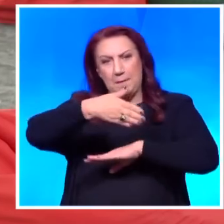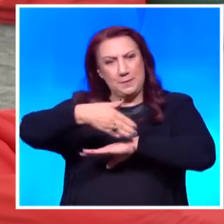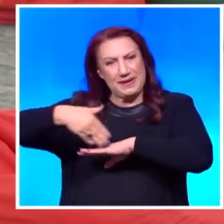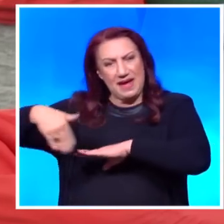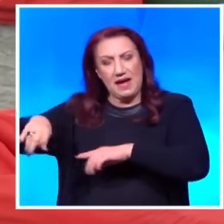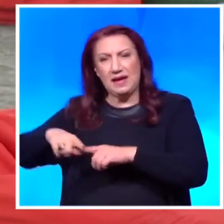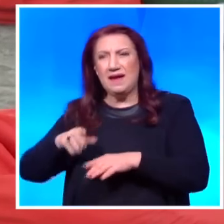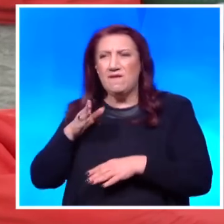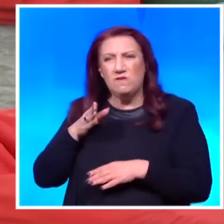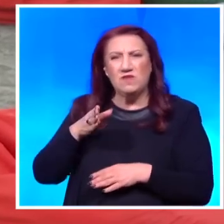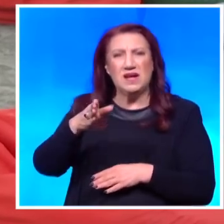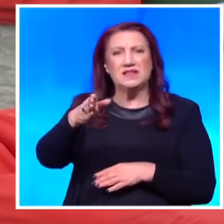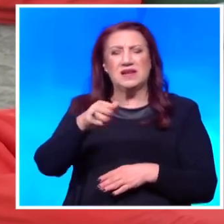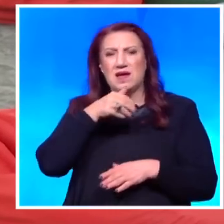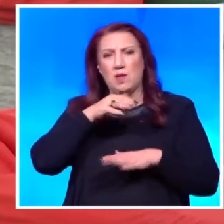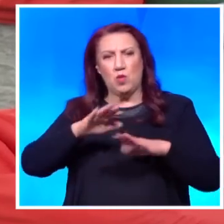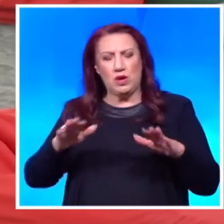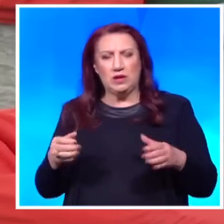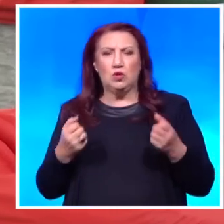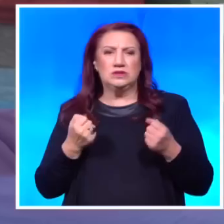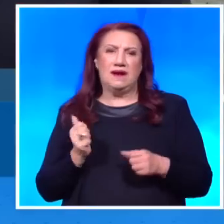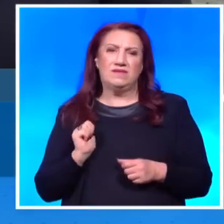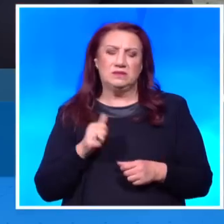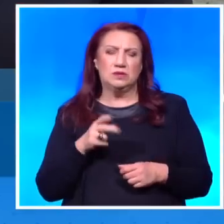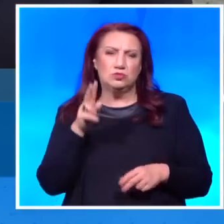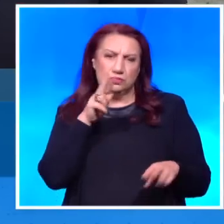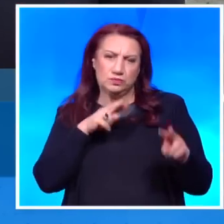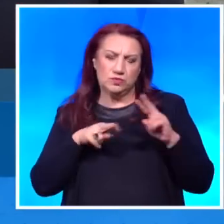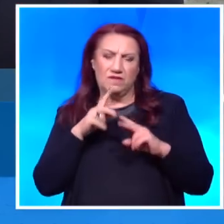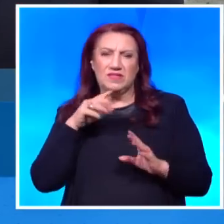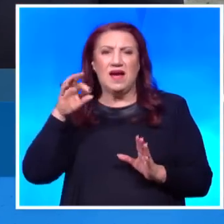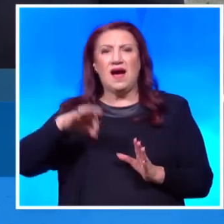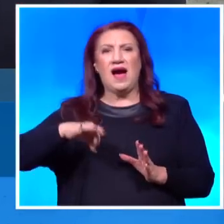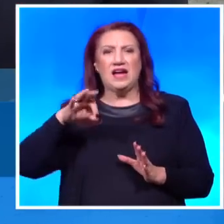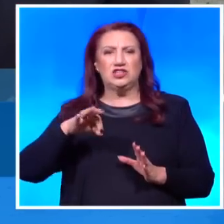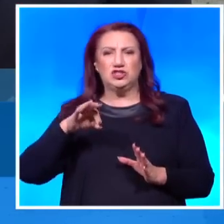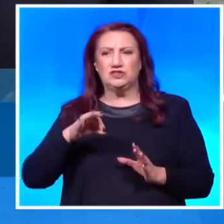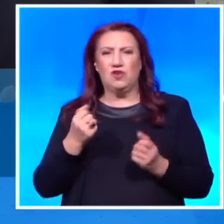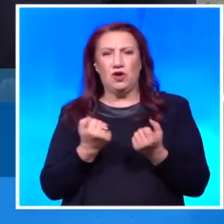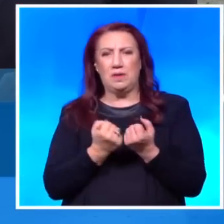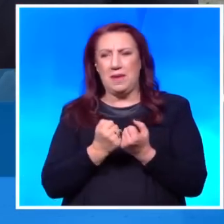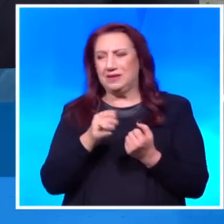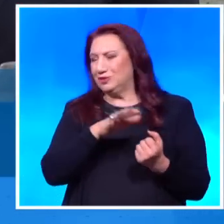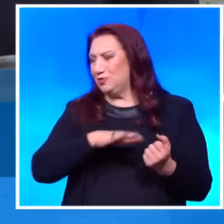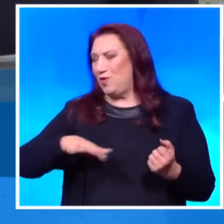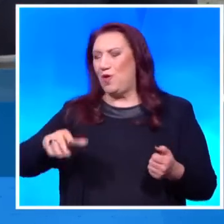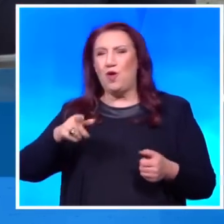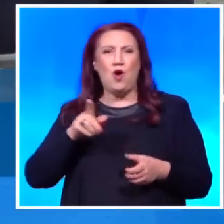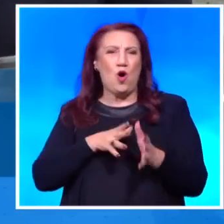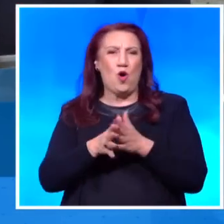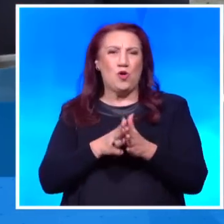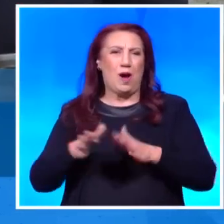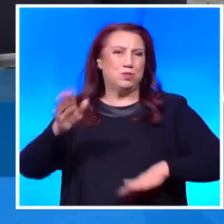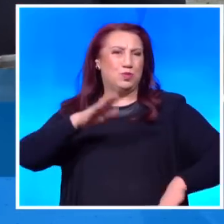здравни инспектори следят за качеството на морската вода в зоната за къпане по график. И така, заключенията